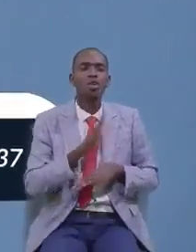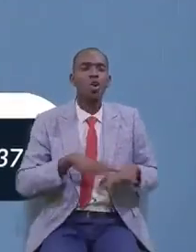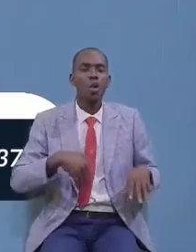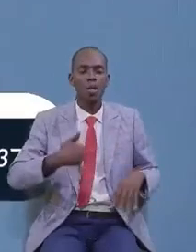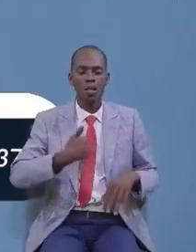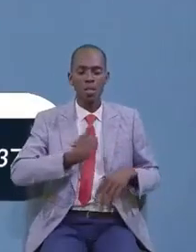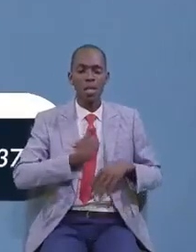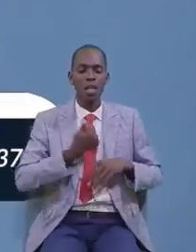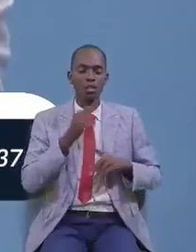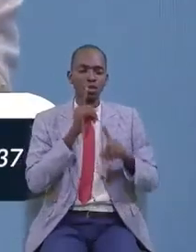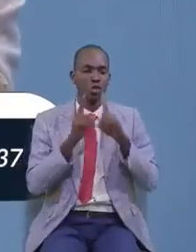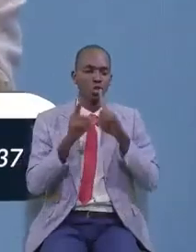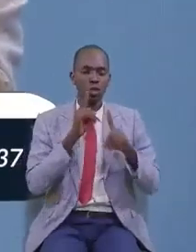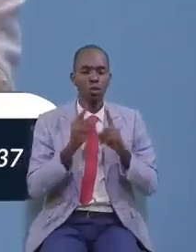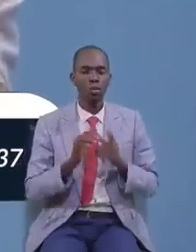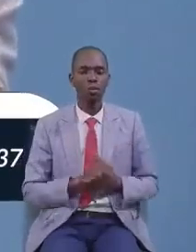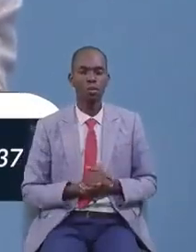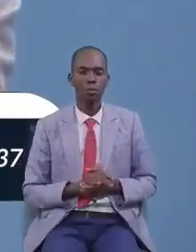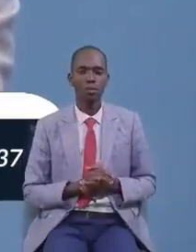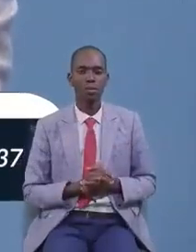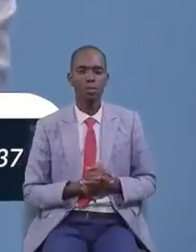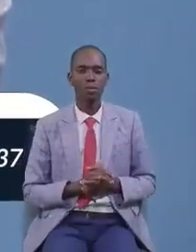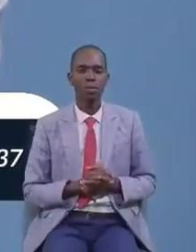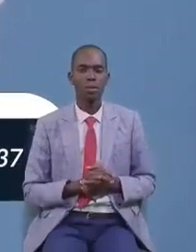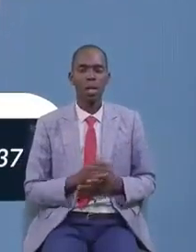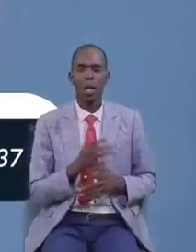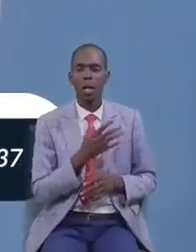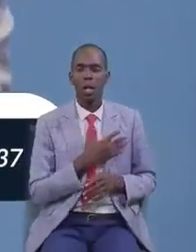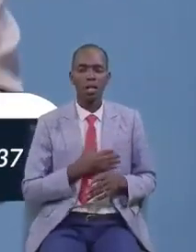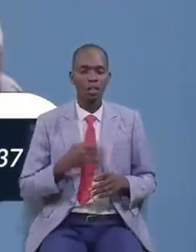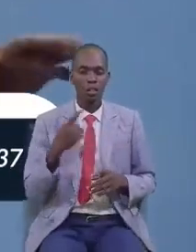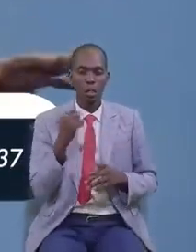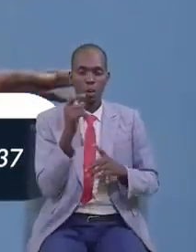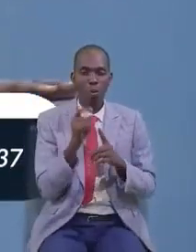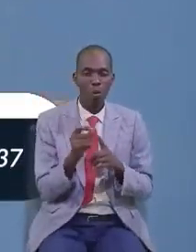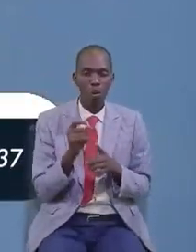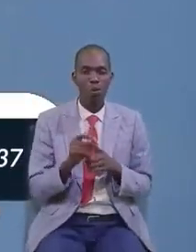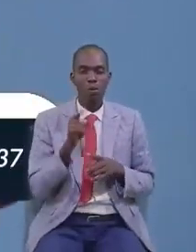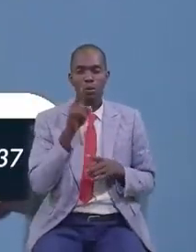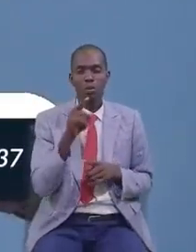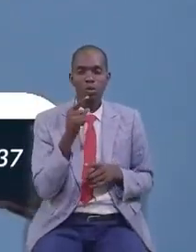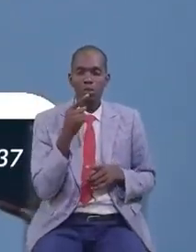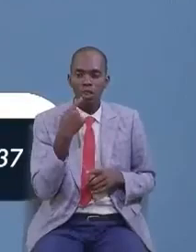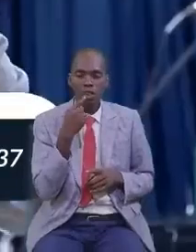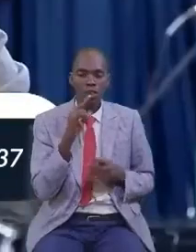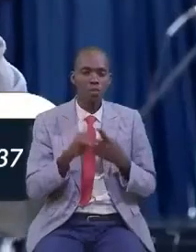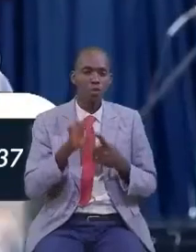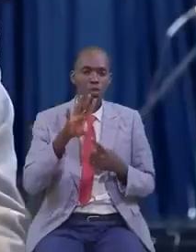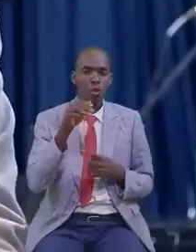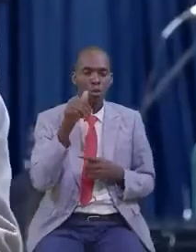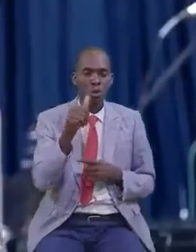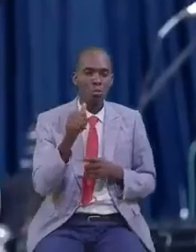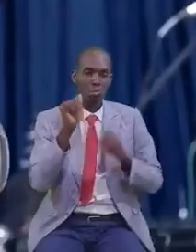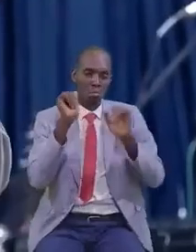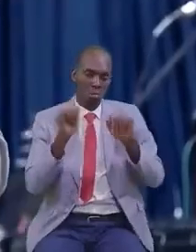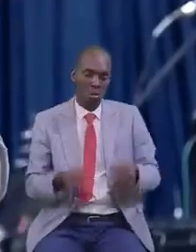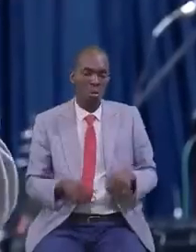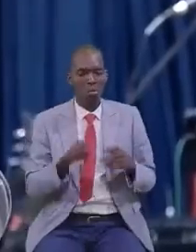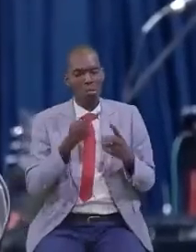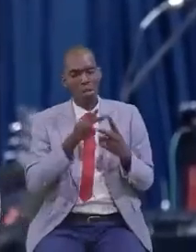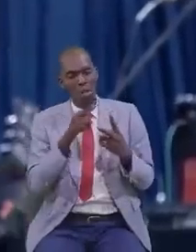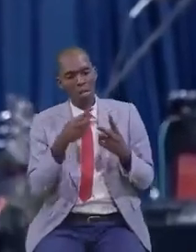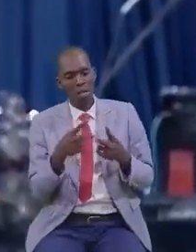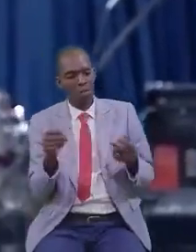దానినే స్వాడంభికమైన మాటలు. The words you speak to yourself can either ruin you